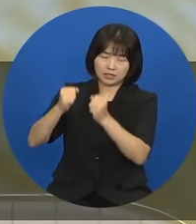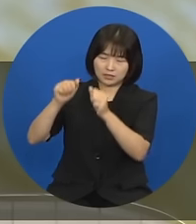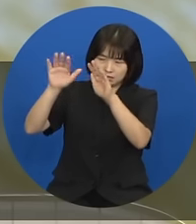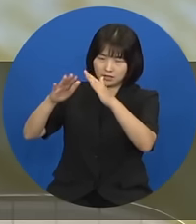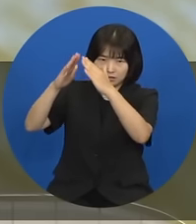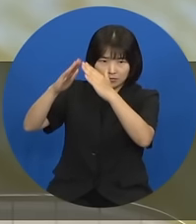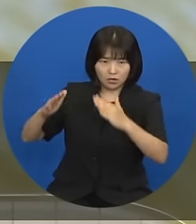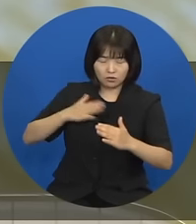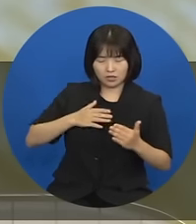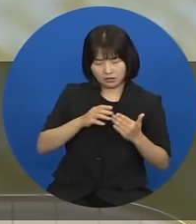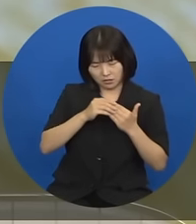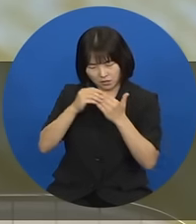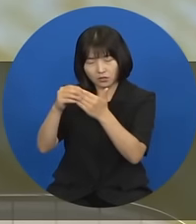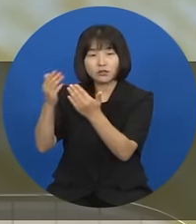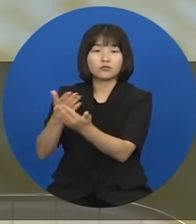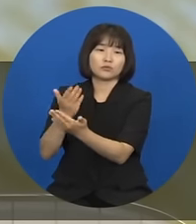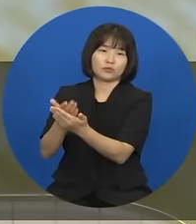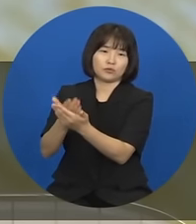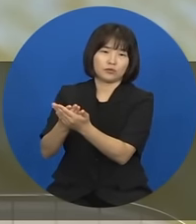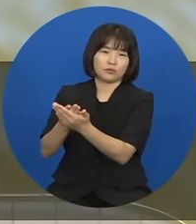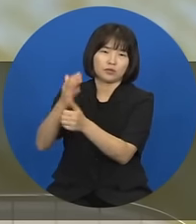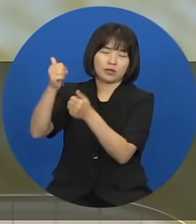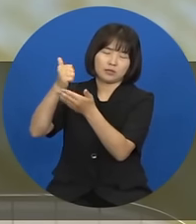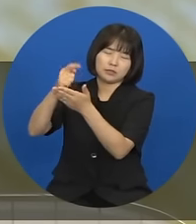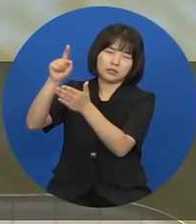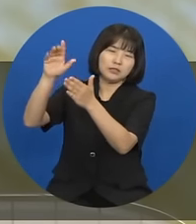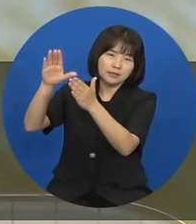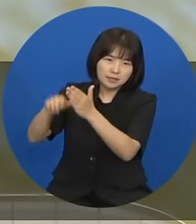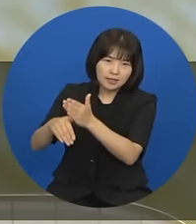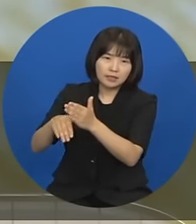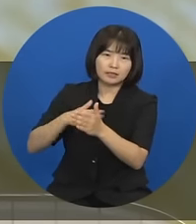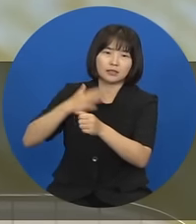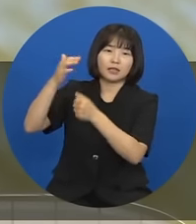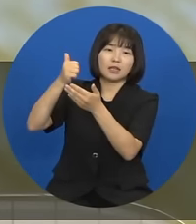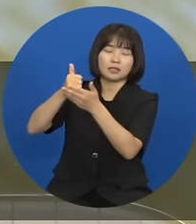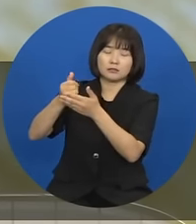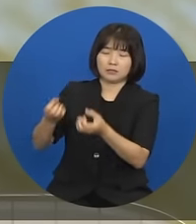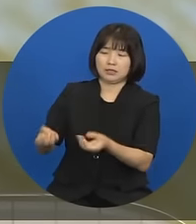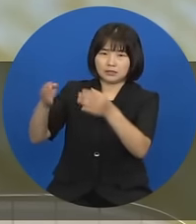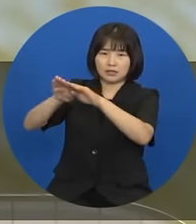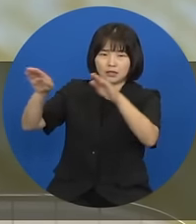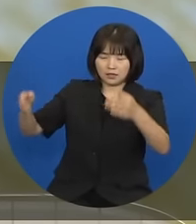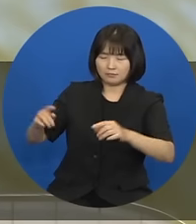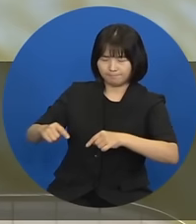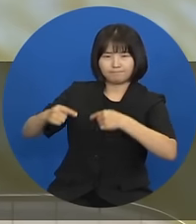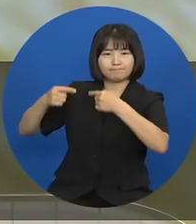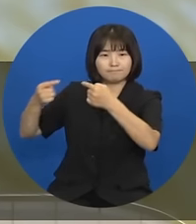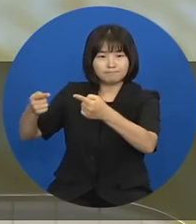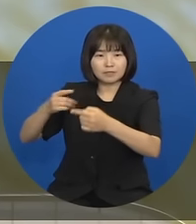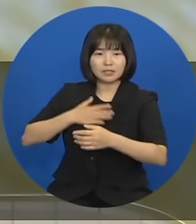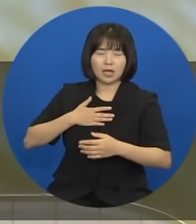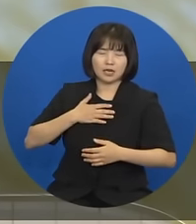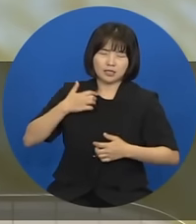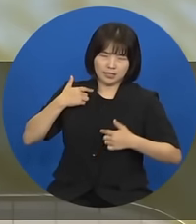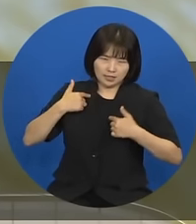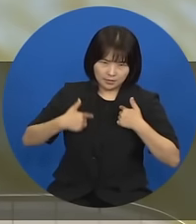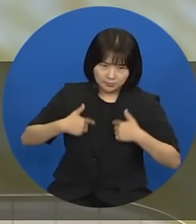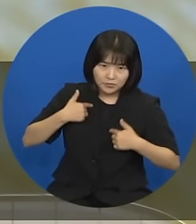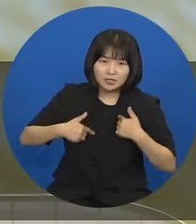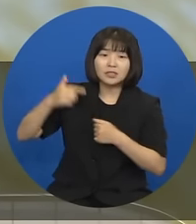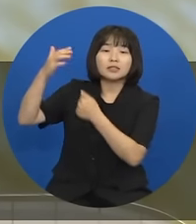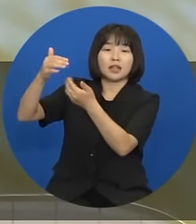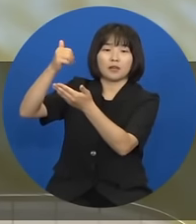나를 데려가게 해주십시오. 하나님, 그때 나는 하나님의 제단으로 나아가렵니다. 나를 크게 기쁘게